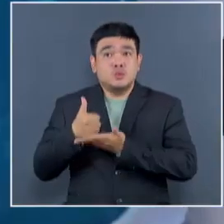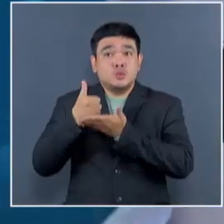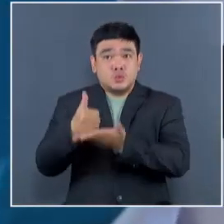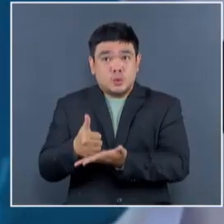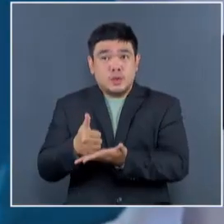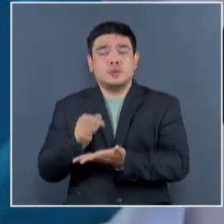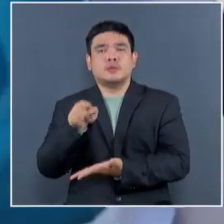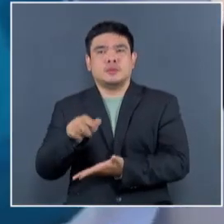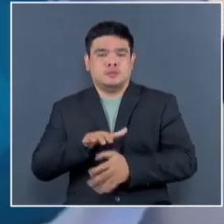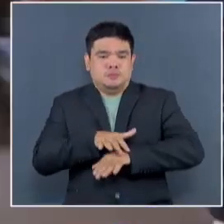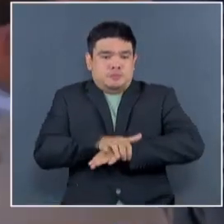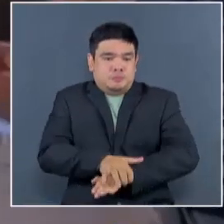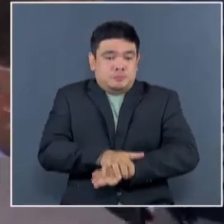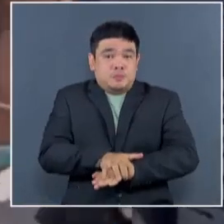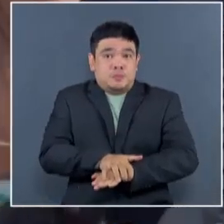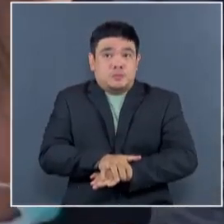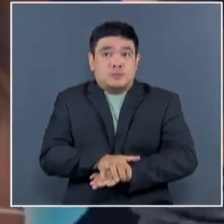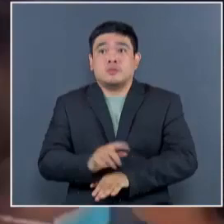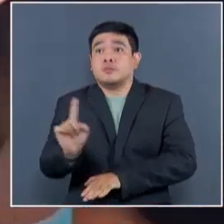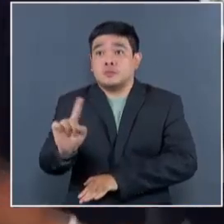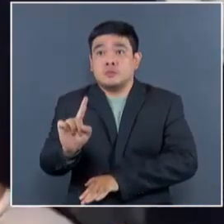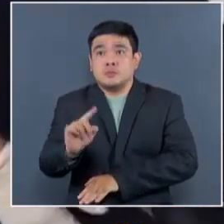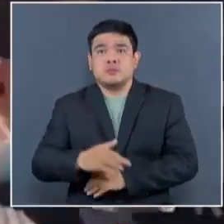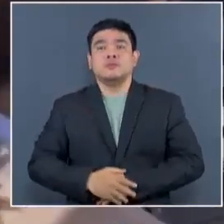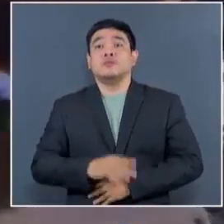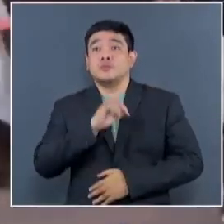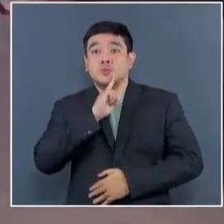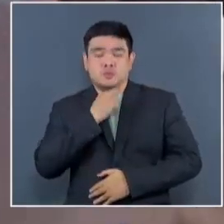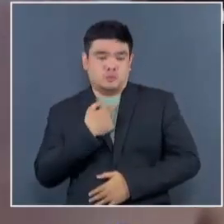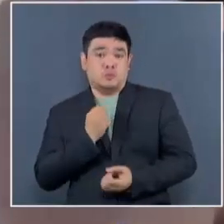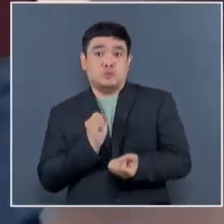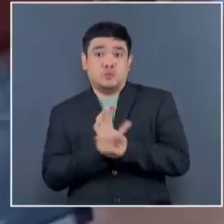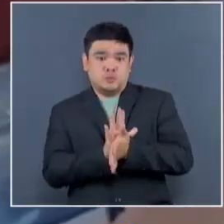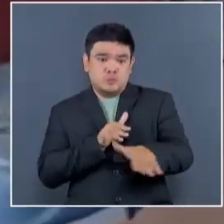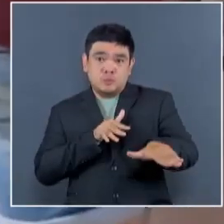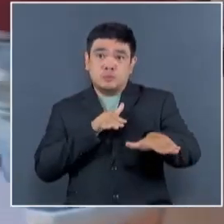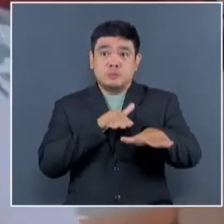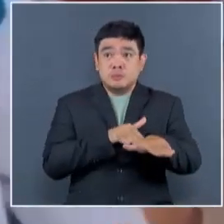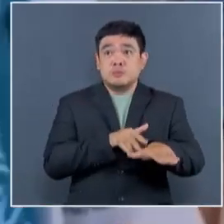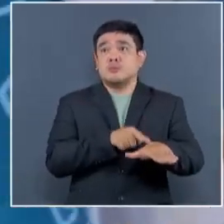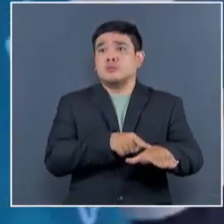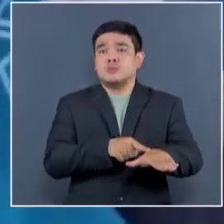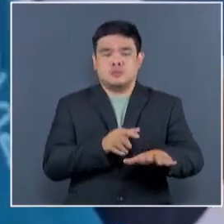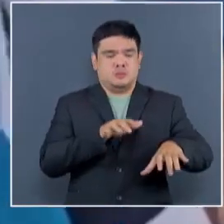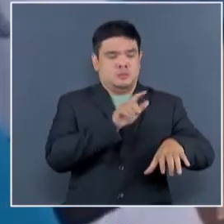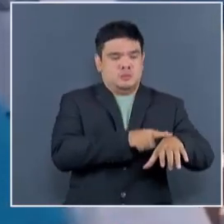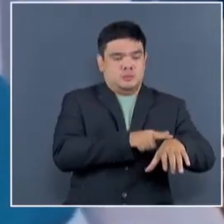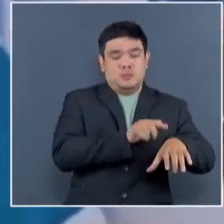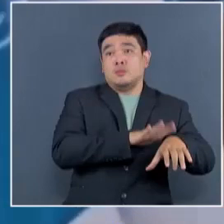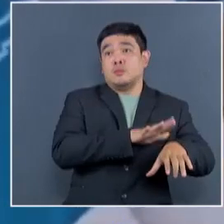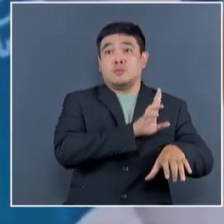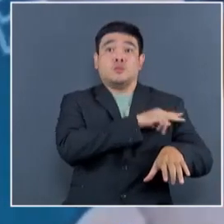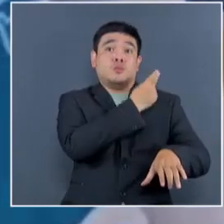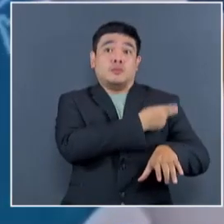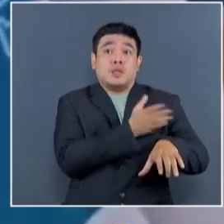CPRขณะนั้นคุณผู้ชมฮะอุบัติเหตุมันไปเกิดตรงไหนมันไปเกิดอยู่ที่ฝั่งตรงข้ามของคลินิกกรุงเทพ